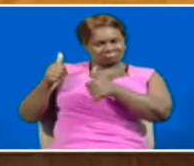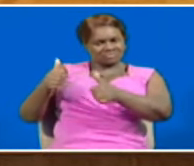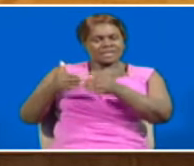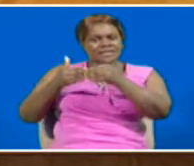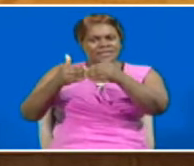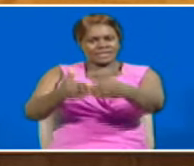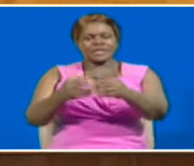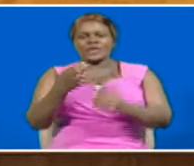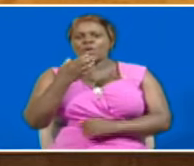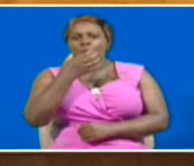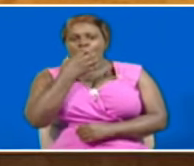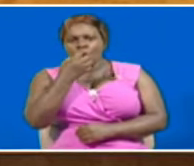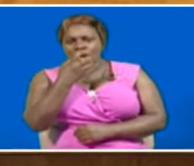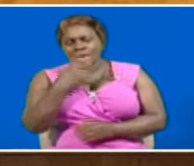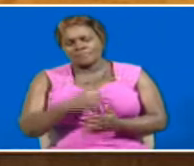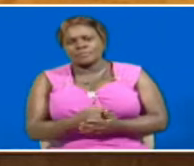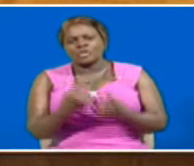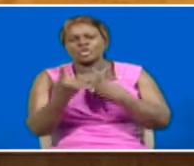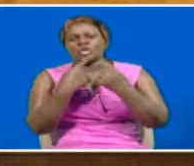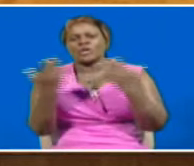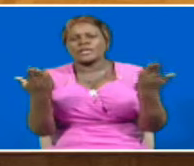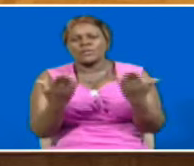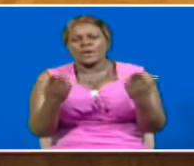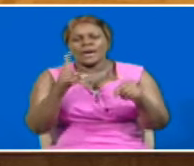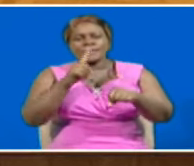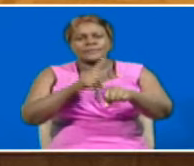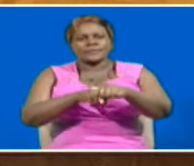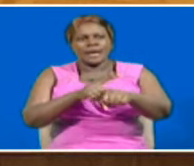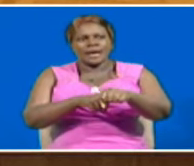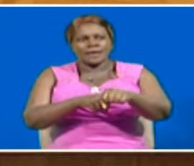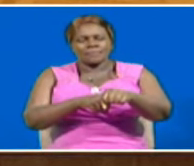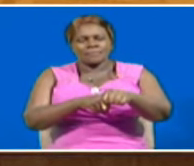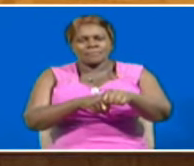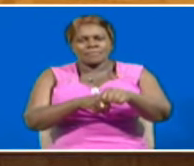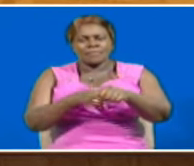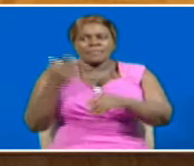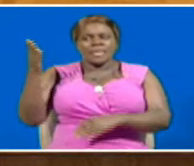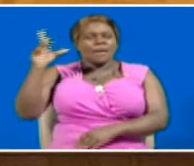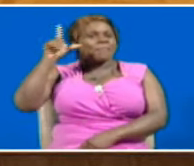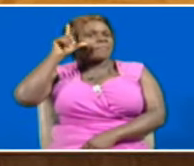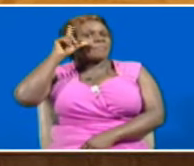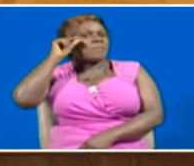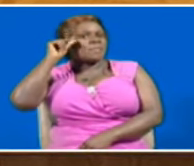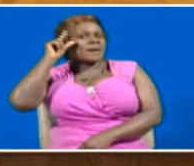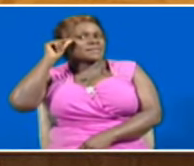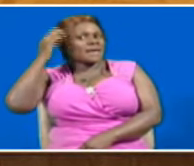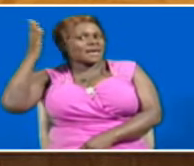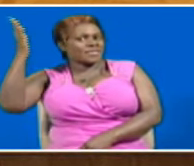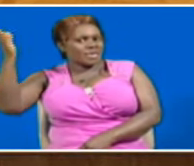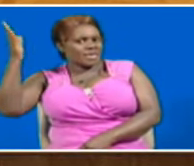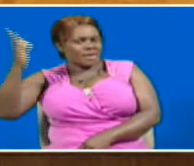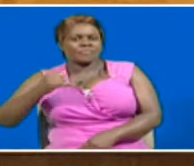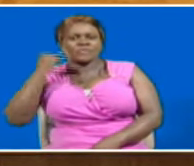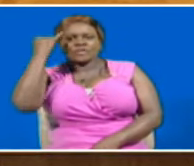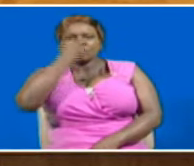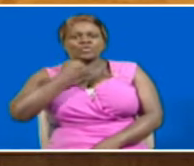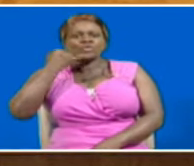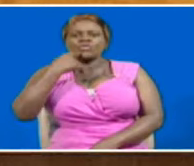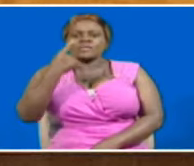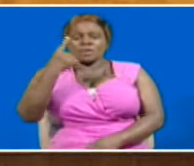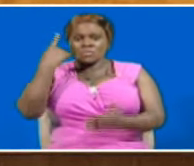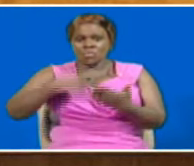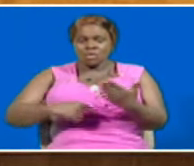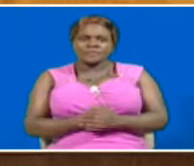wa chama cha ODM. Akizungumza katika ukumbi wa Sheikh Zaid huko Bombolulu katika kaunti ya Mombasa, Joho amesema